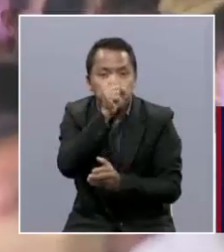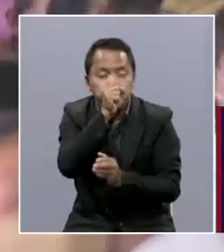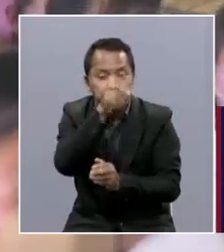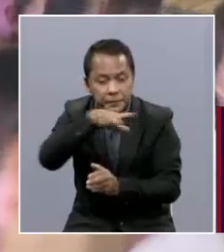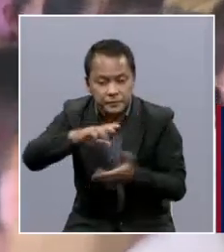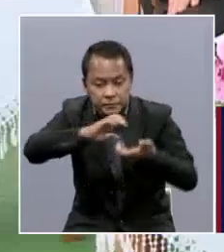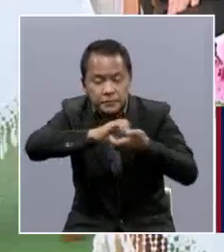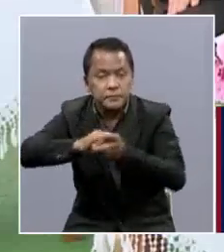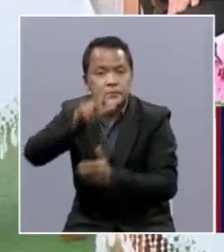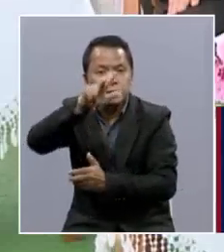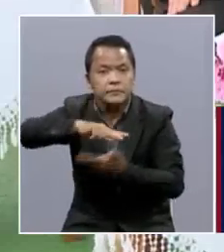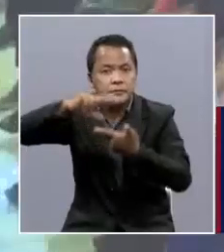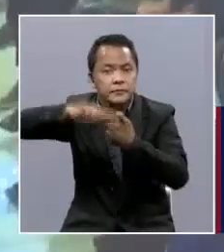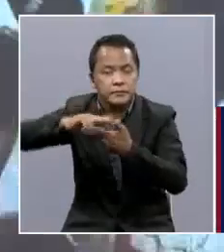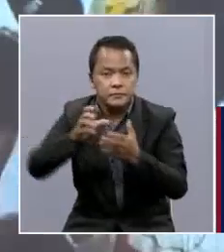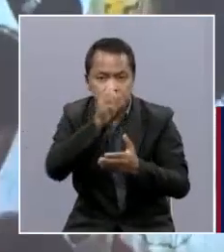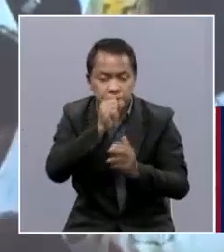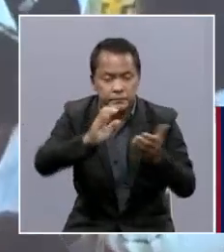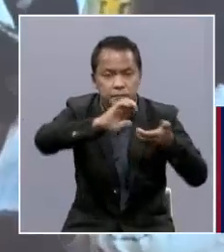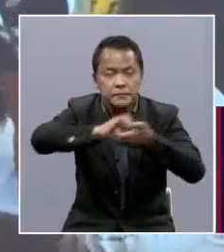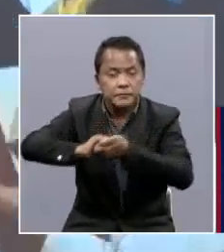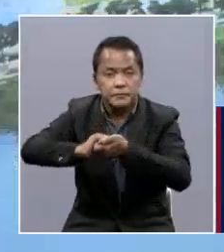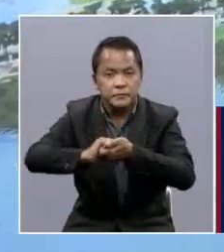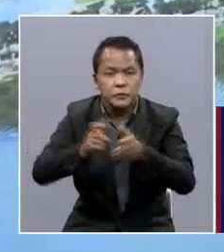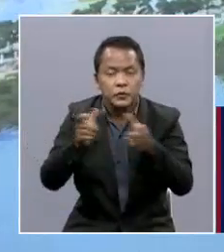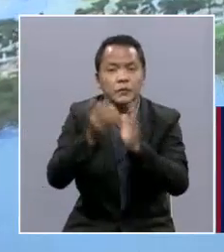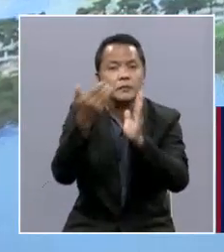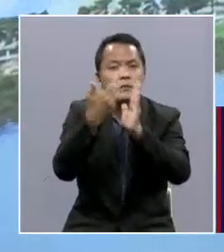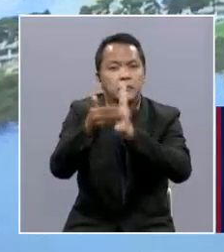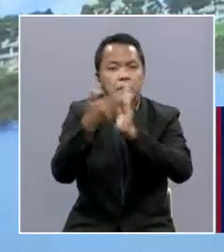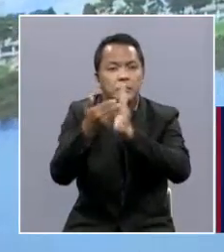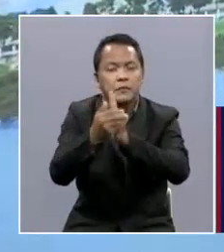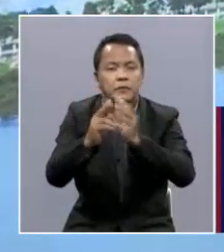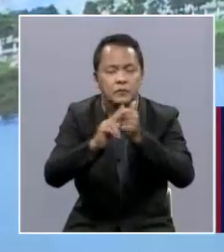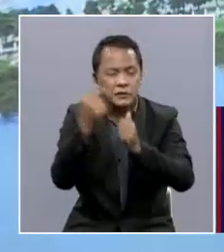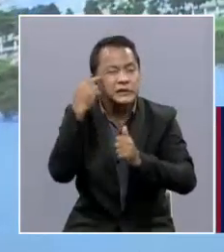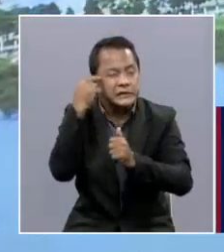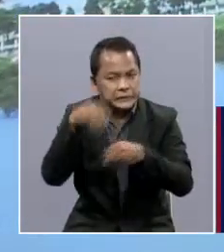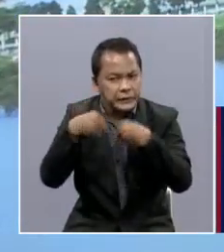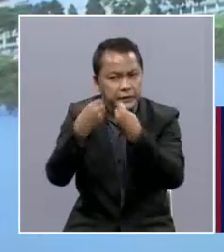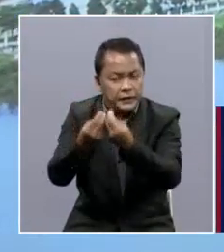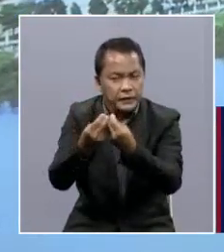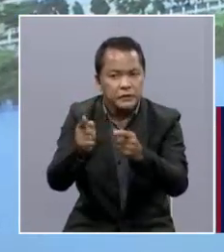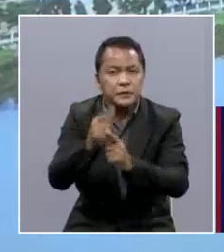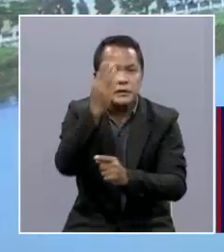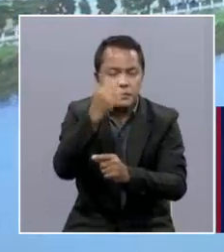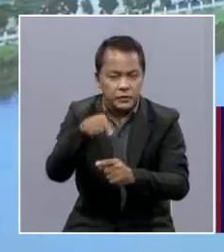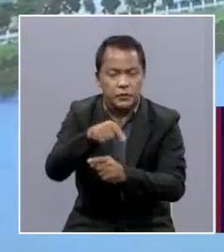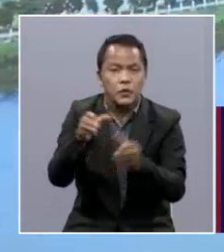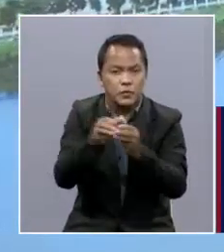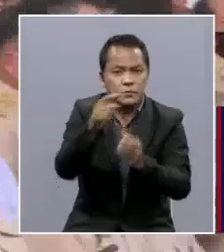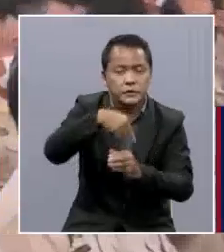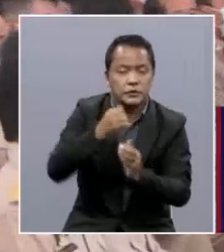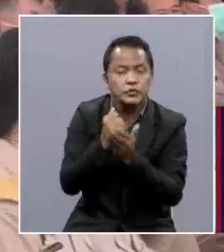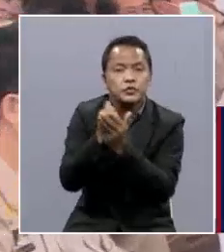จับมือพลังประชารัฐตั้งรัฐบาลนะฮะทีนี้สมรภูมิอีสานเองบิ๊กป้อมก็วาดหวังไว้พอสมควรเพราะว่าคุณวิรัชกับผู้กอง